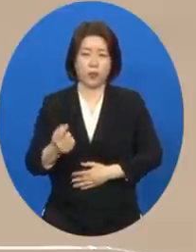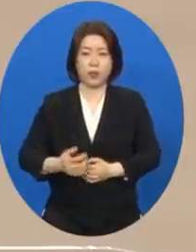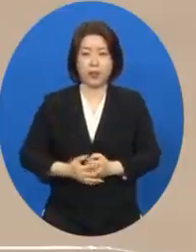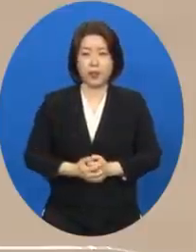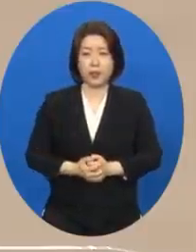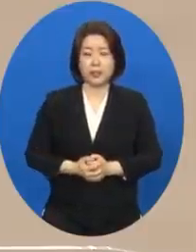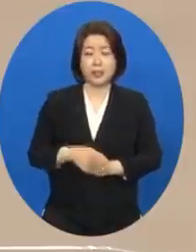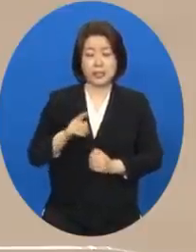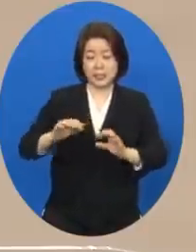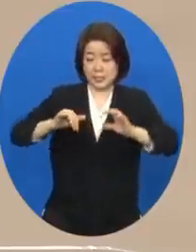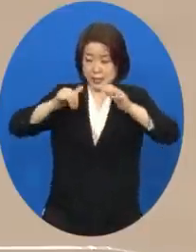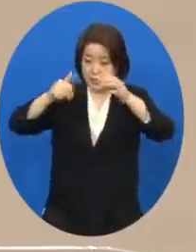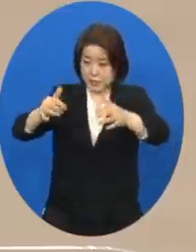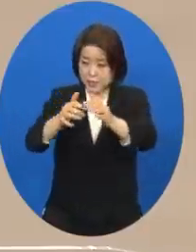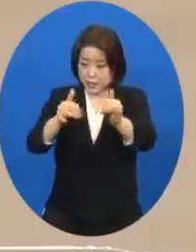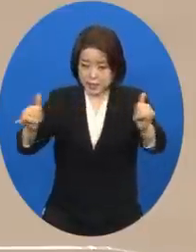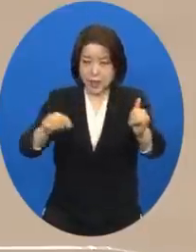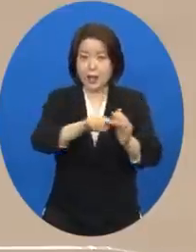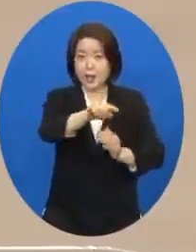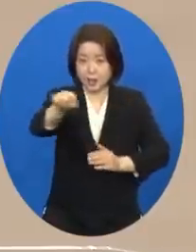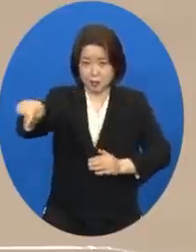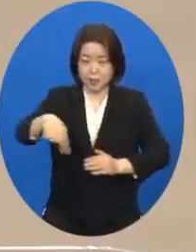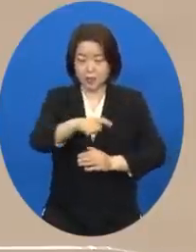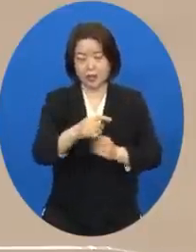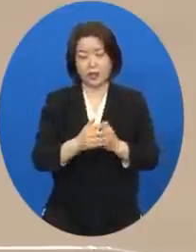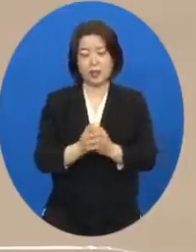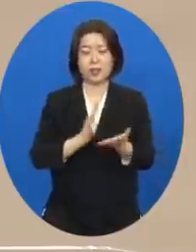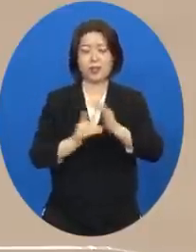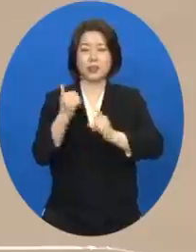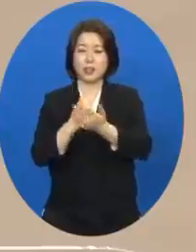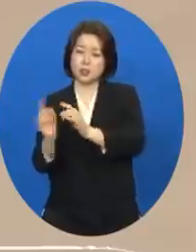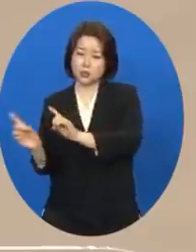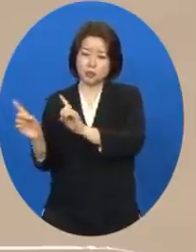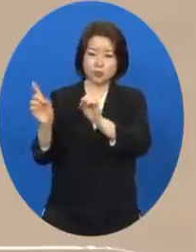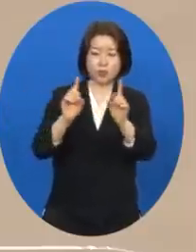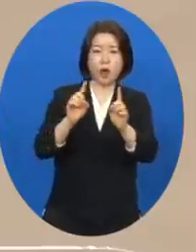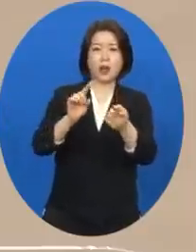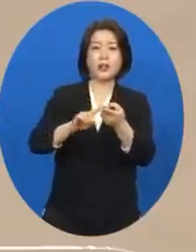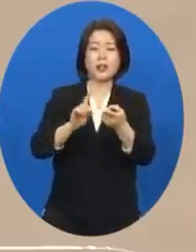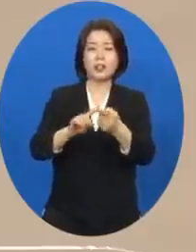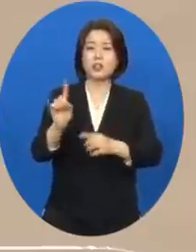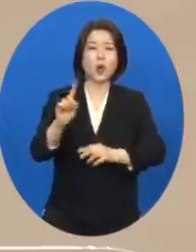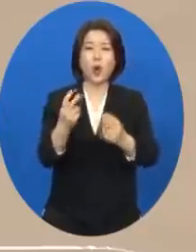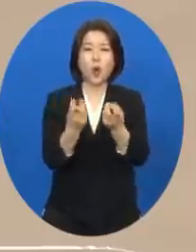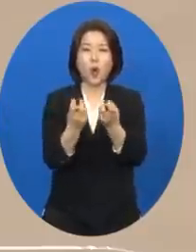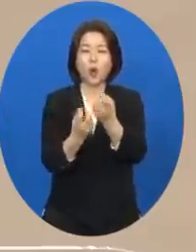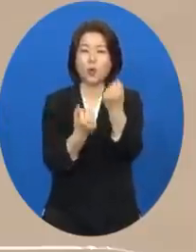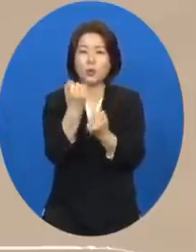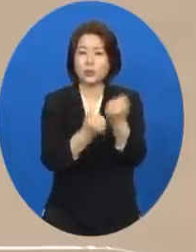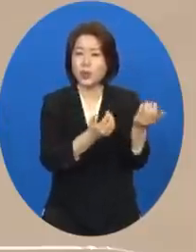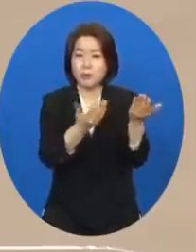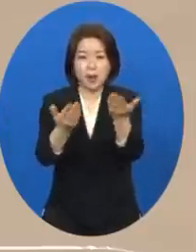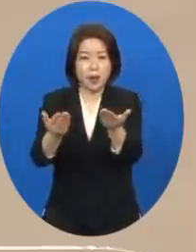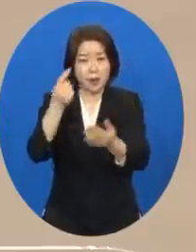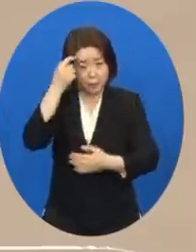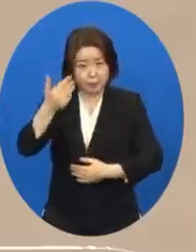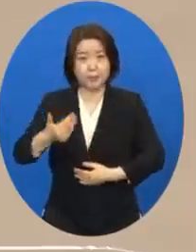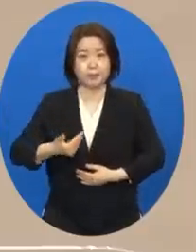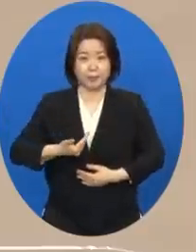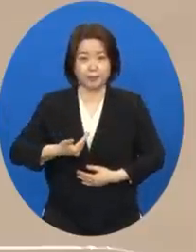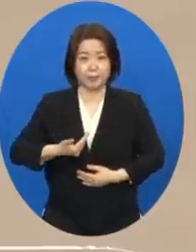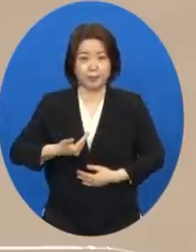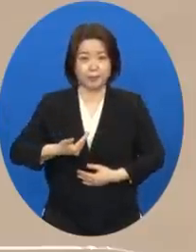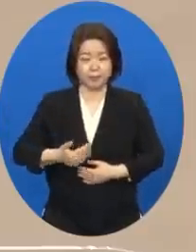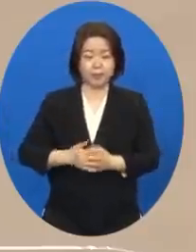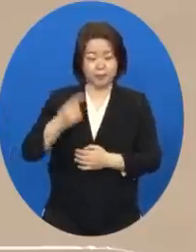이 세상 사람들에게 예수님 부활하셨다는 것을 어떻게 설명 아시겠습니까 그런 질문을 저에게